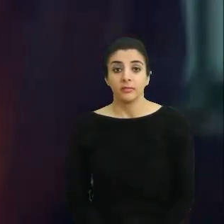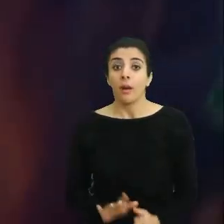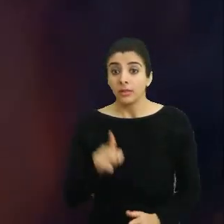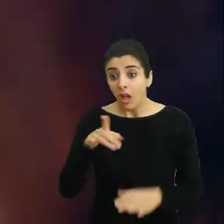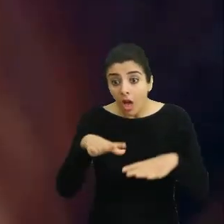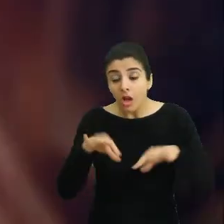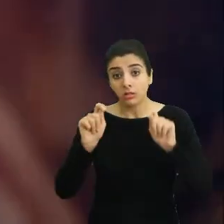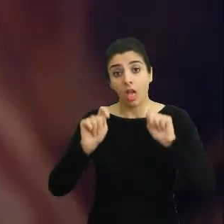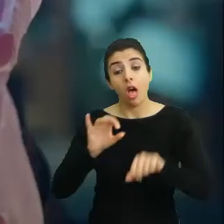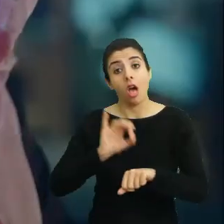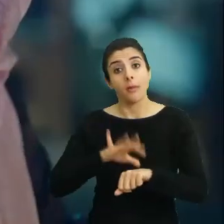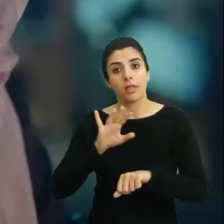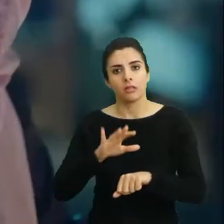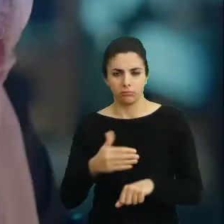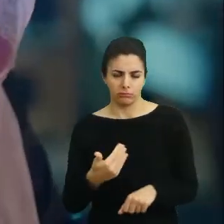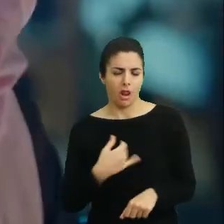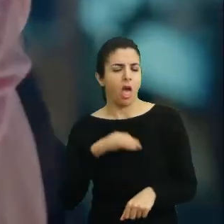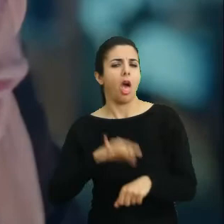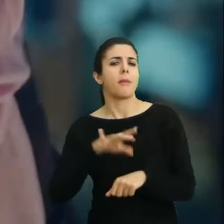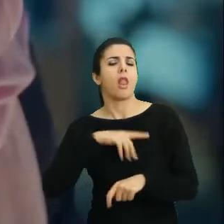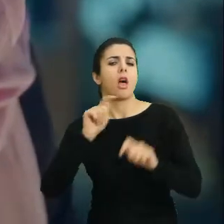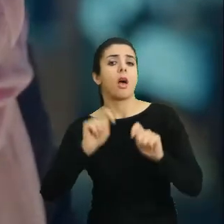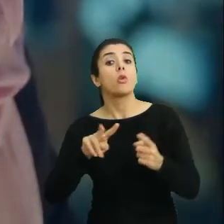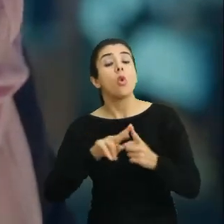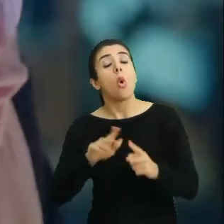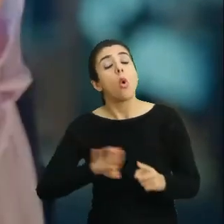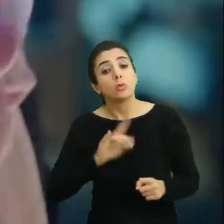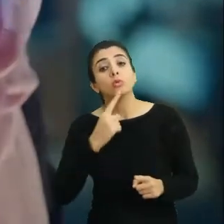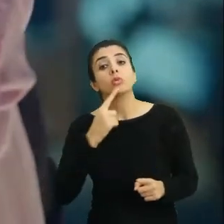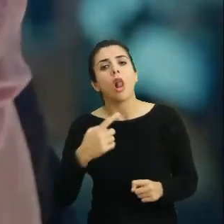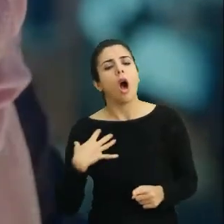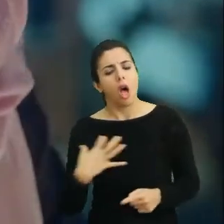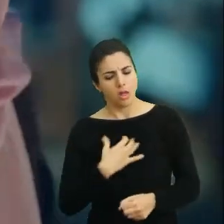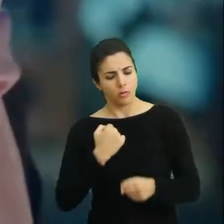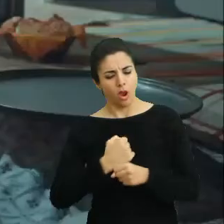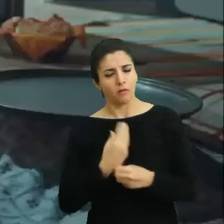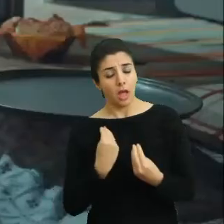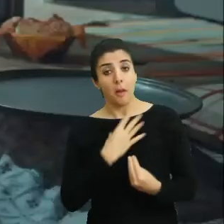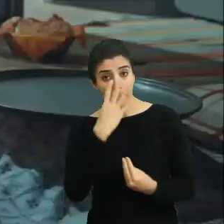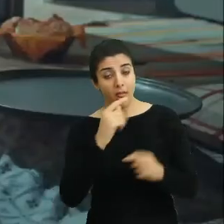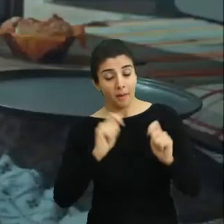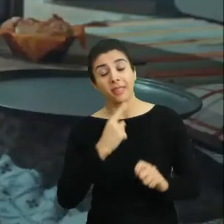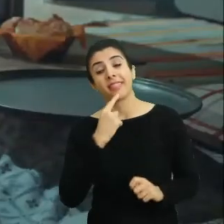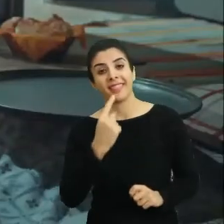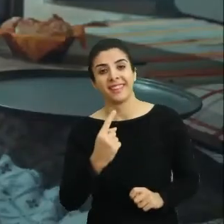Ama sen hazırlıklara bir an evvel başla. Derhal. Hem sen Nuri oğluma söyle. Anam de vazifesini pek beğenmiş de.